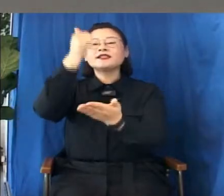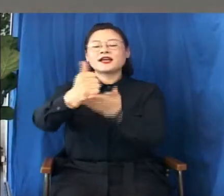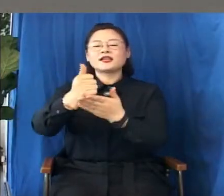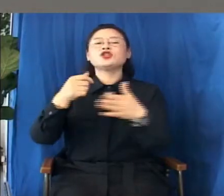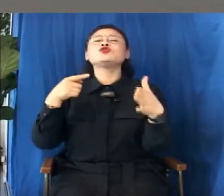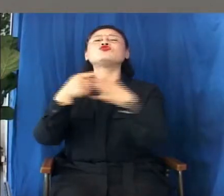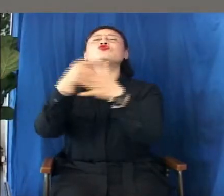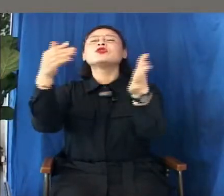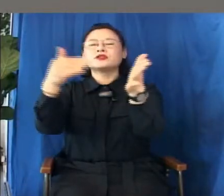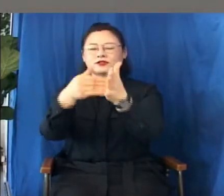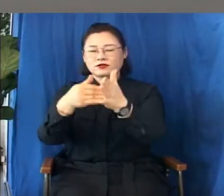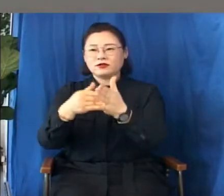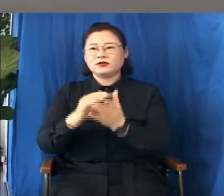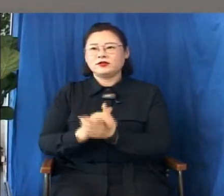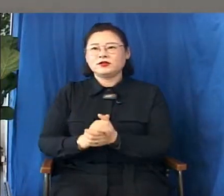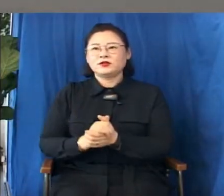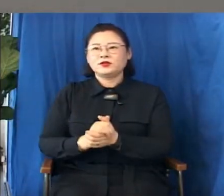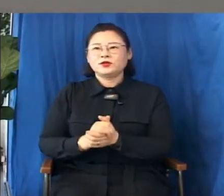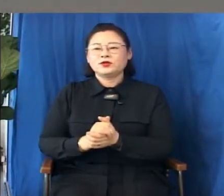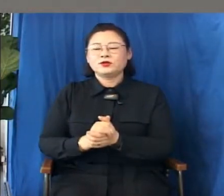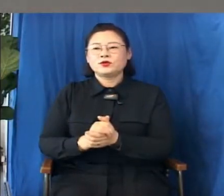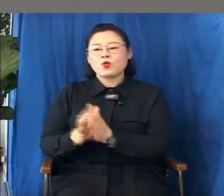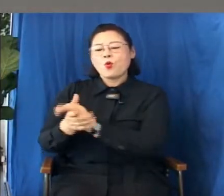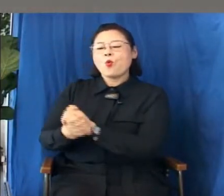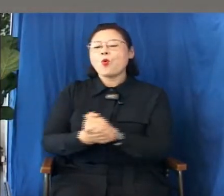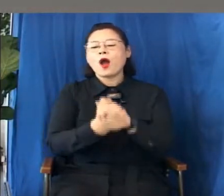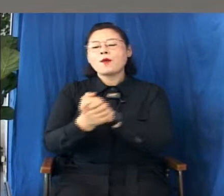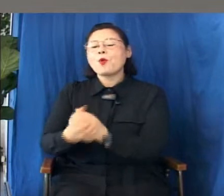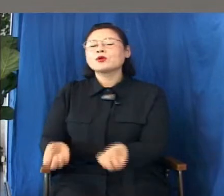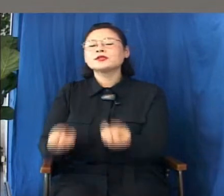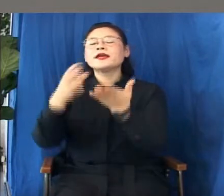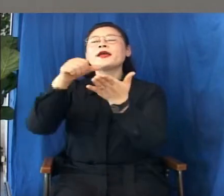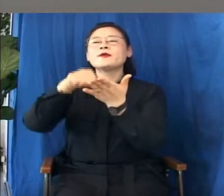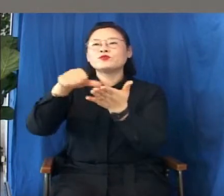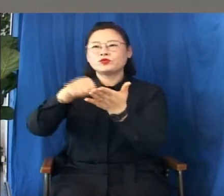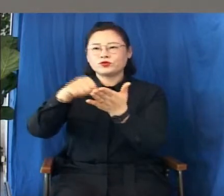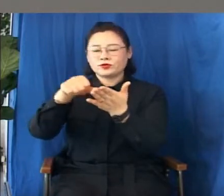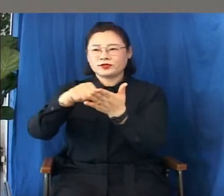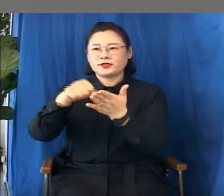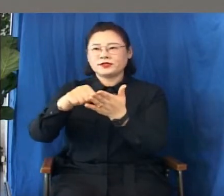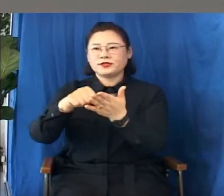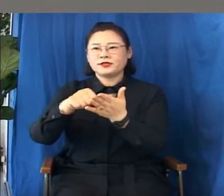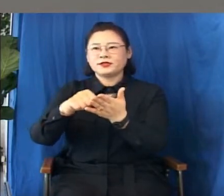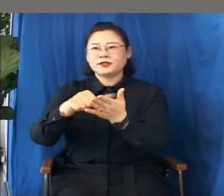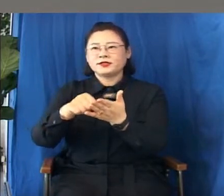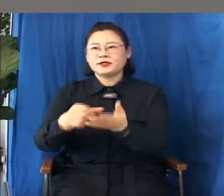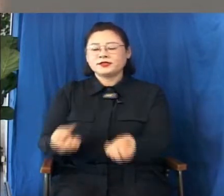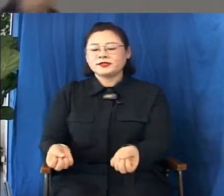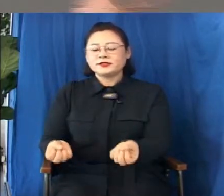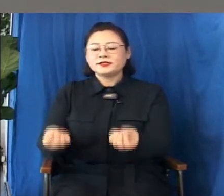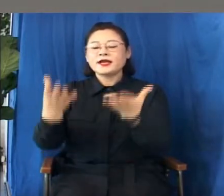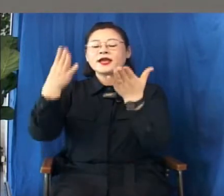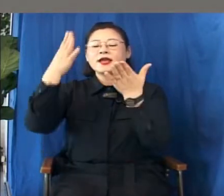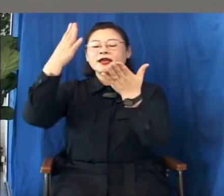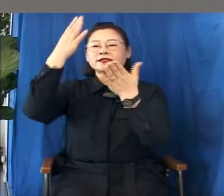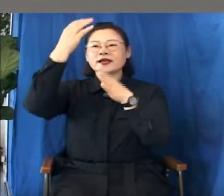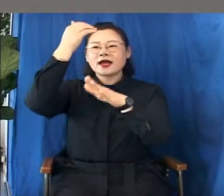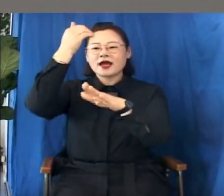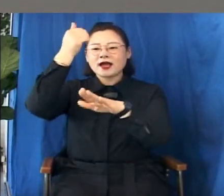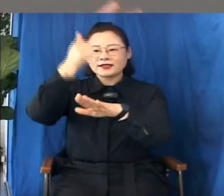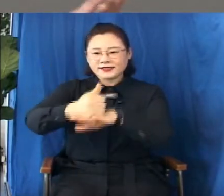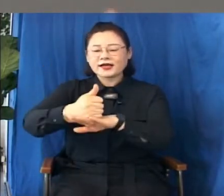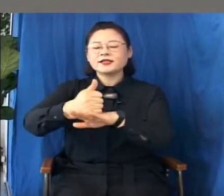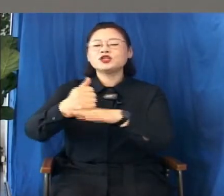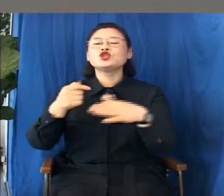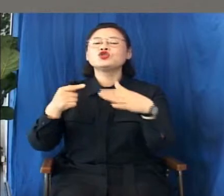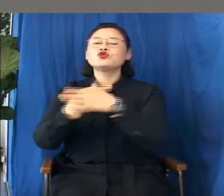여러분, 속죄제물, 화목제물은 제사장이 죽여야 돼요. 그래서 로마인이 죽일 수가 없는 거예요.